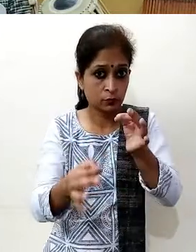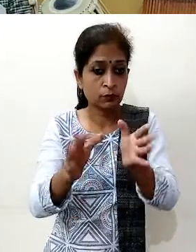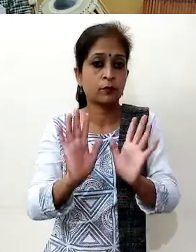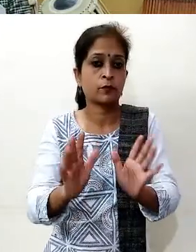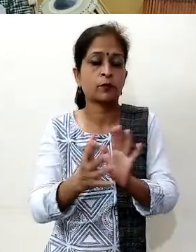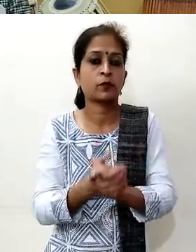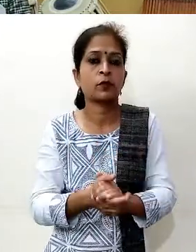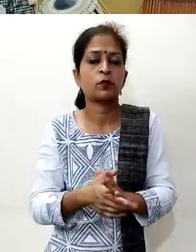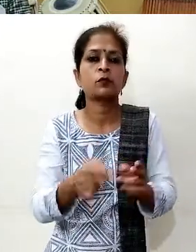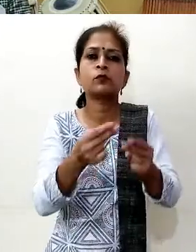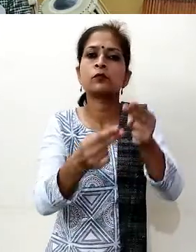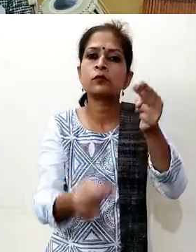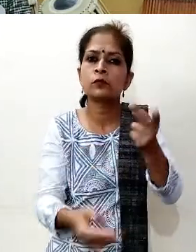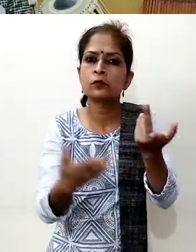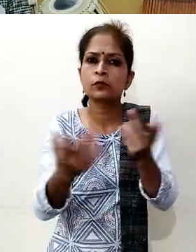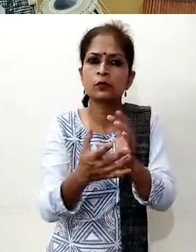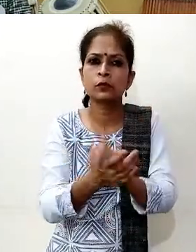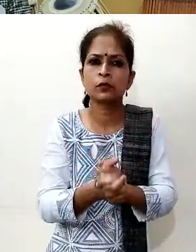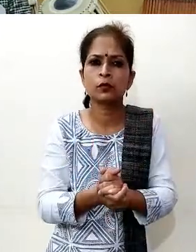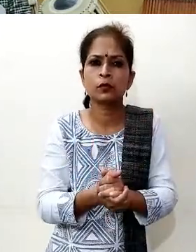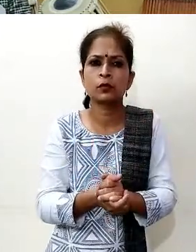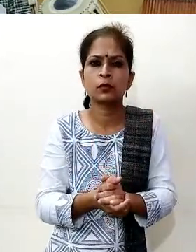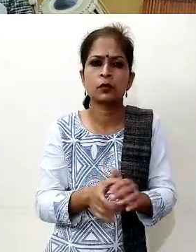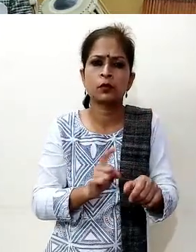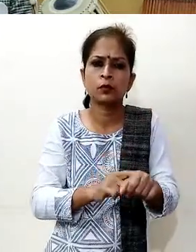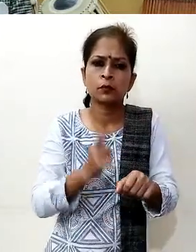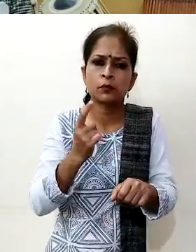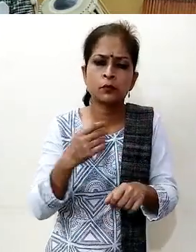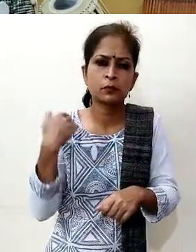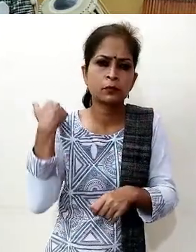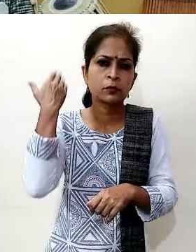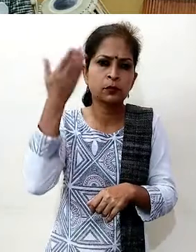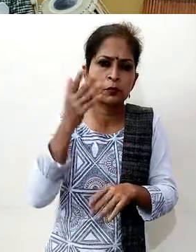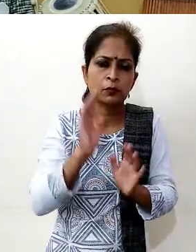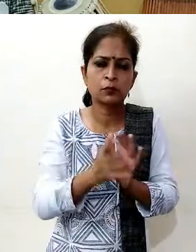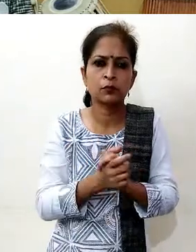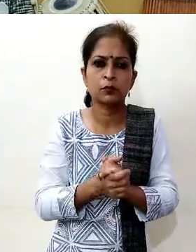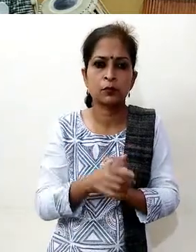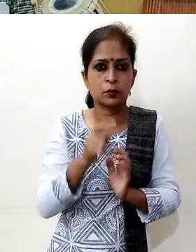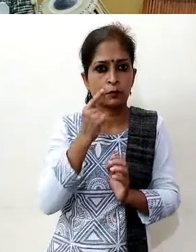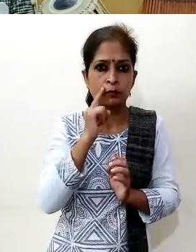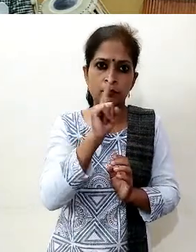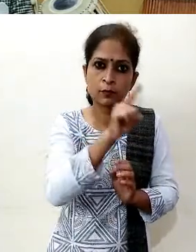कहानी ये सुनाता है कि एक बार की बात है, एक पिता,